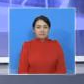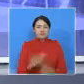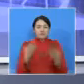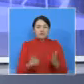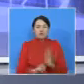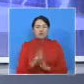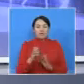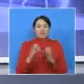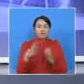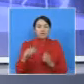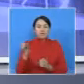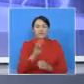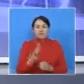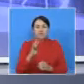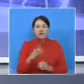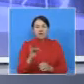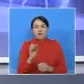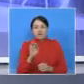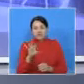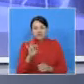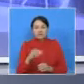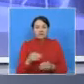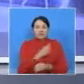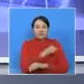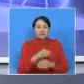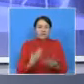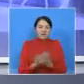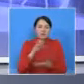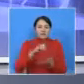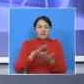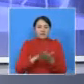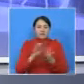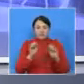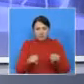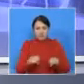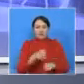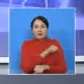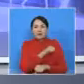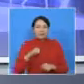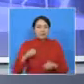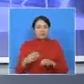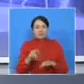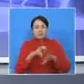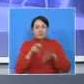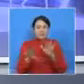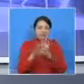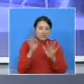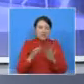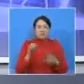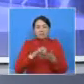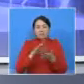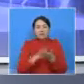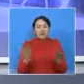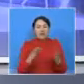Бүгіннен бастап 15 қарашаға дейін емханаларға қайта тіркелуге болады. Кез келген адам өзі қалаған емдеу мекемесімен дәрігерді таңдайды. Тіркеудің